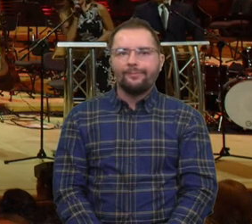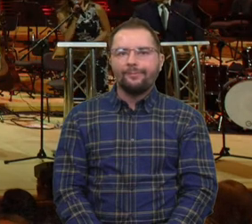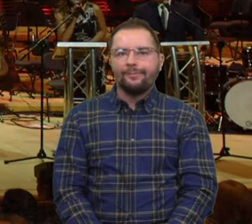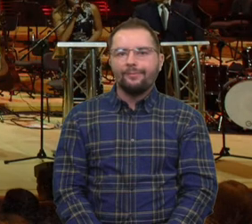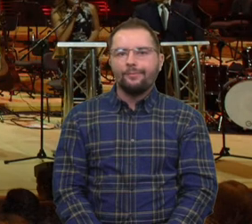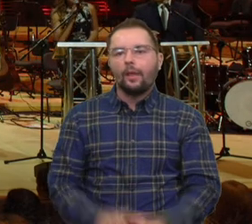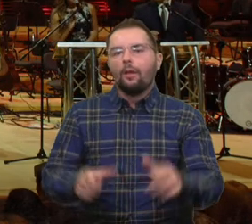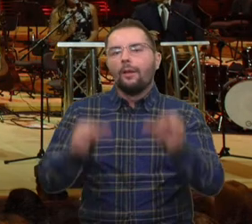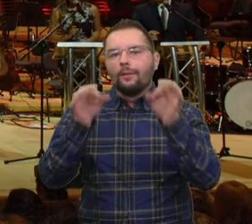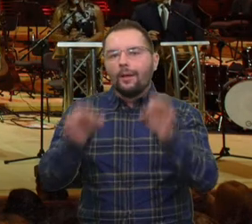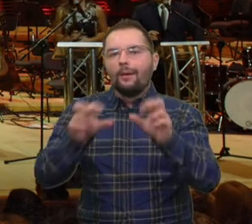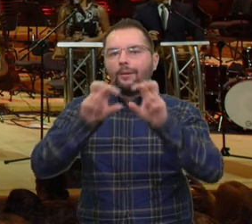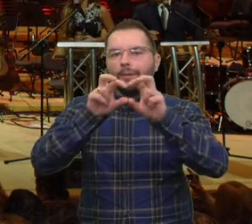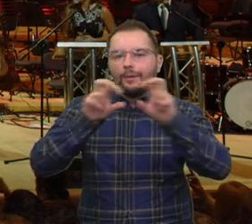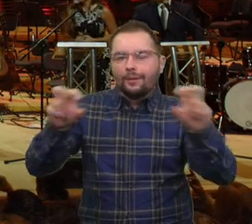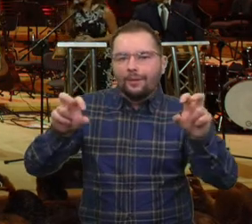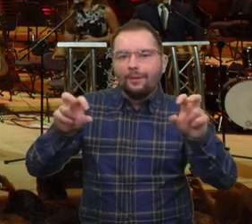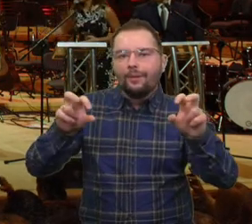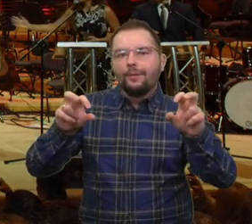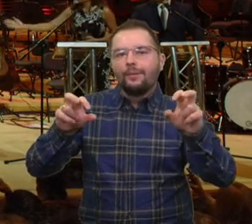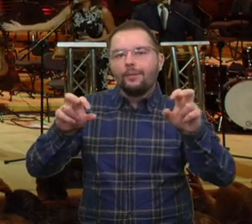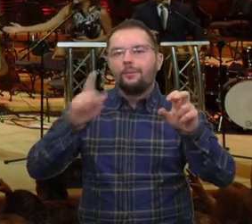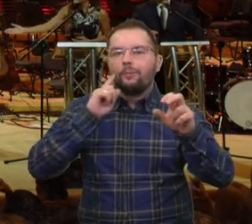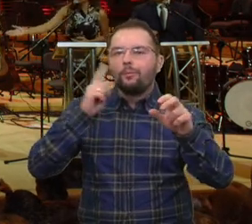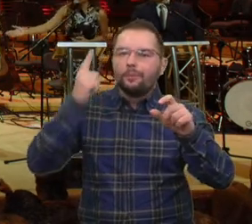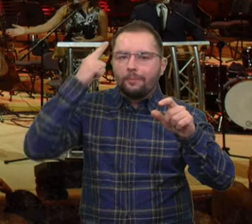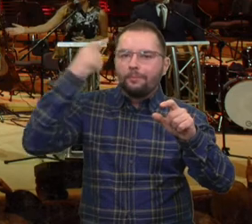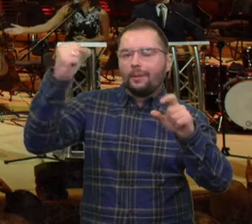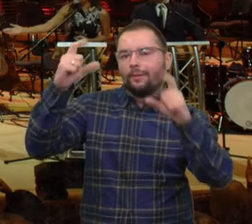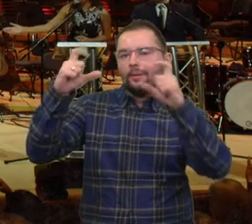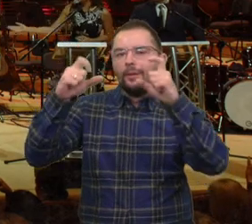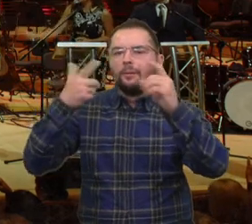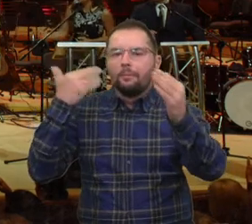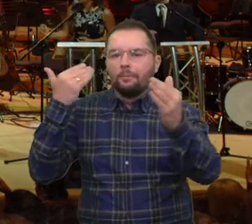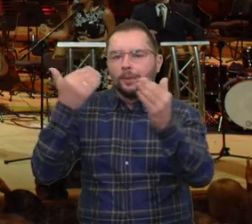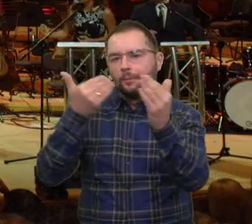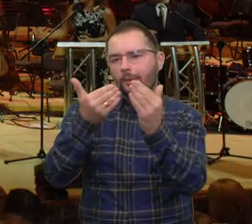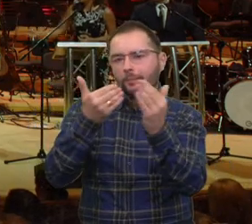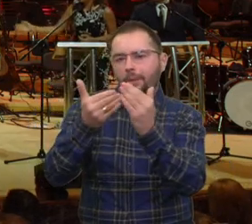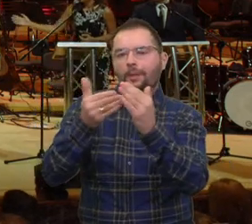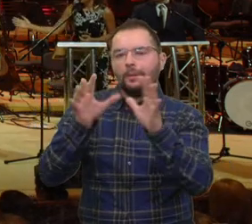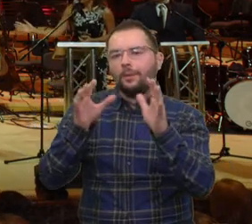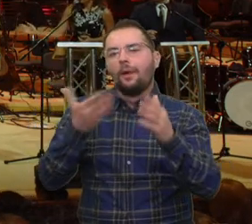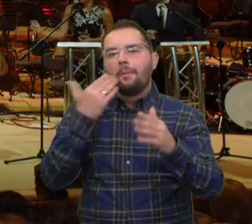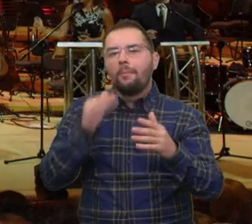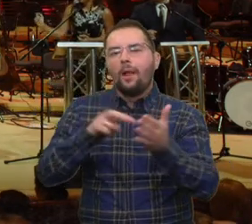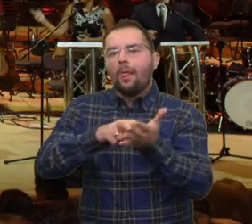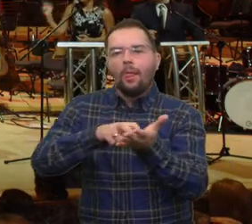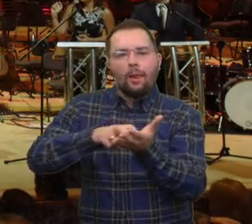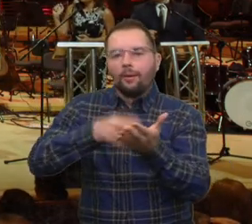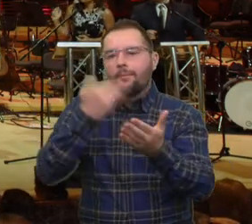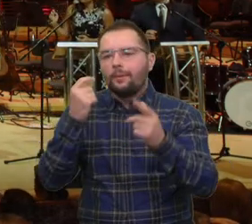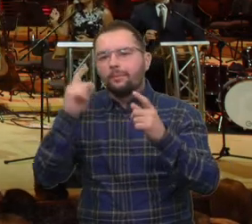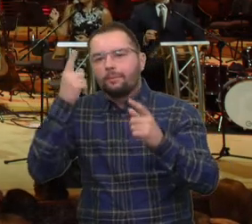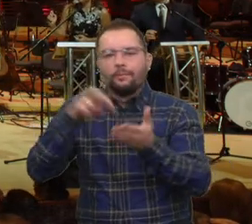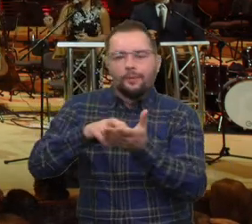I to jest ten czas, to jest ta chwila na uwiecznienie. Prosimy troszkę bliżej, jak najbardziej. Proszę się nie obawiać. Troszeczkę bliżej, ale też nie za blisko,